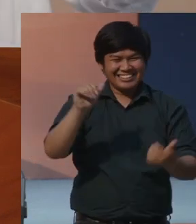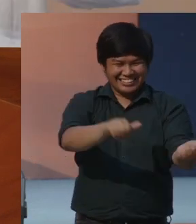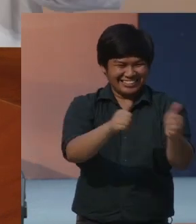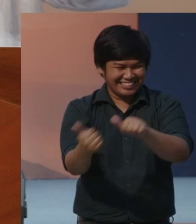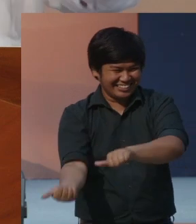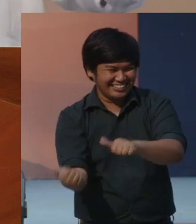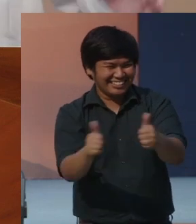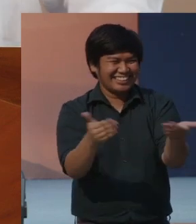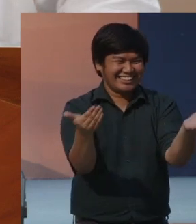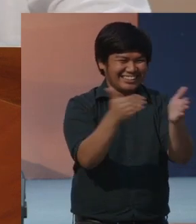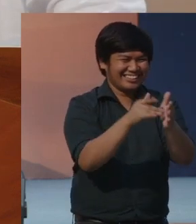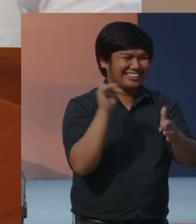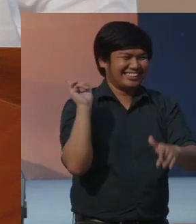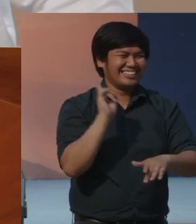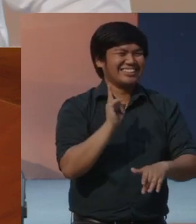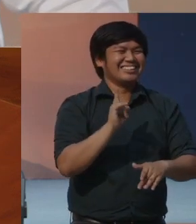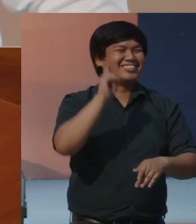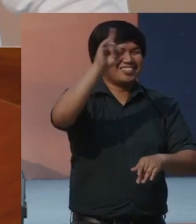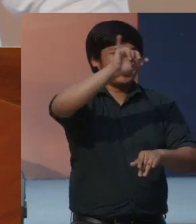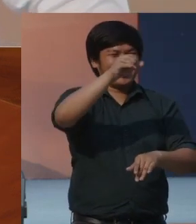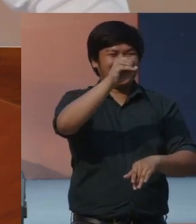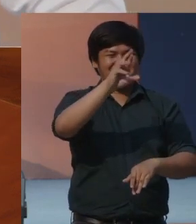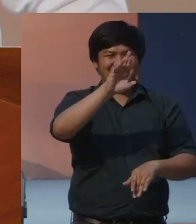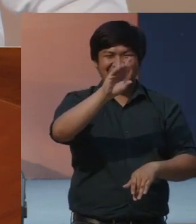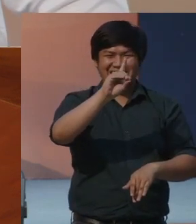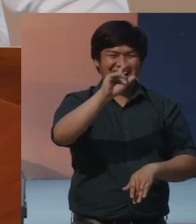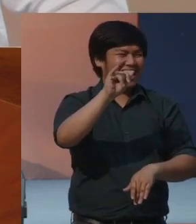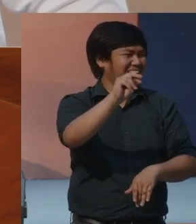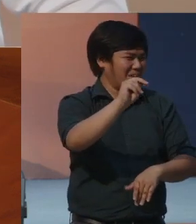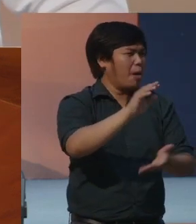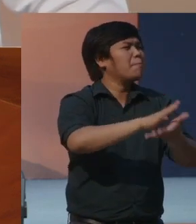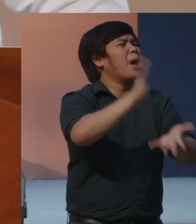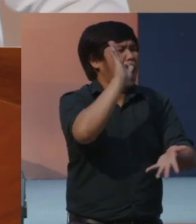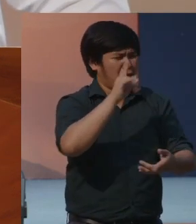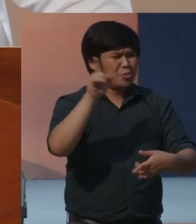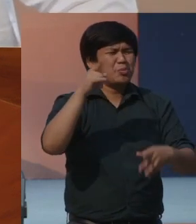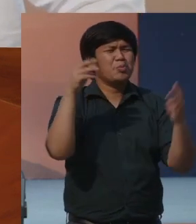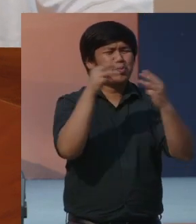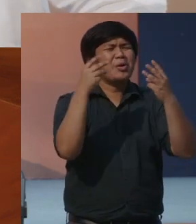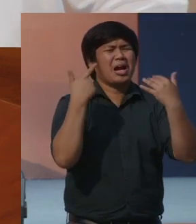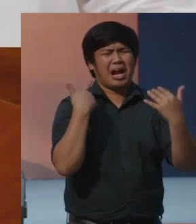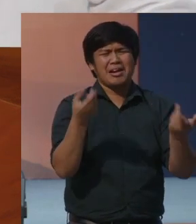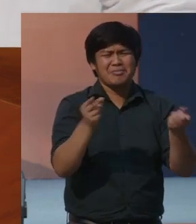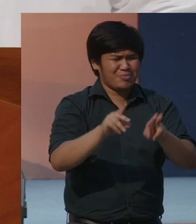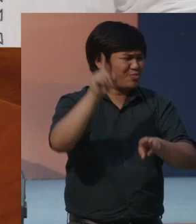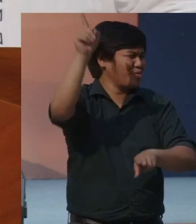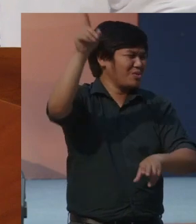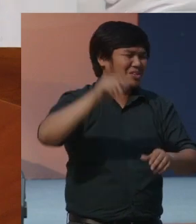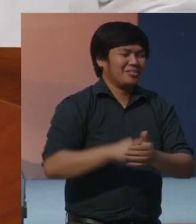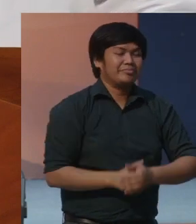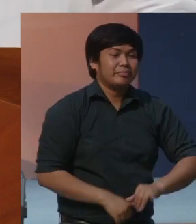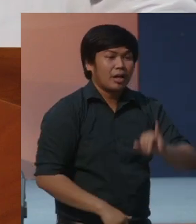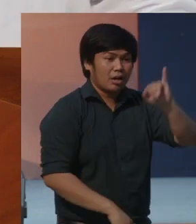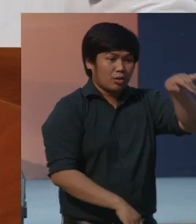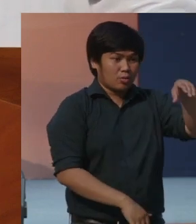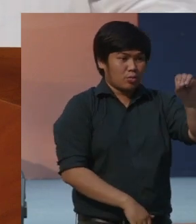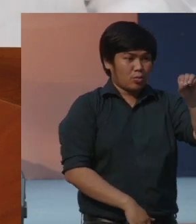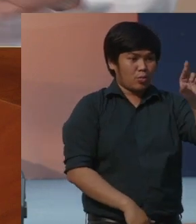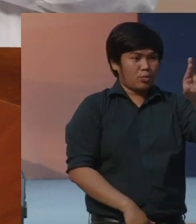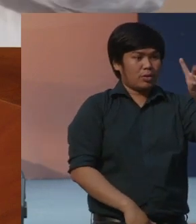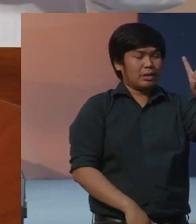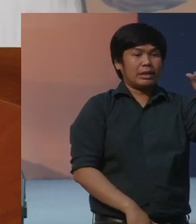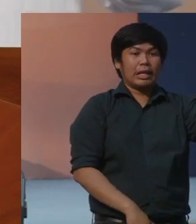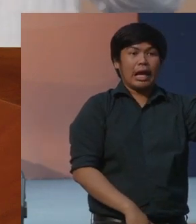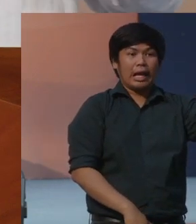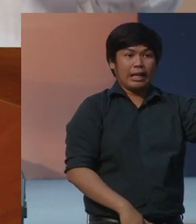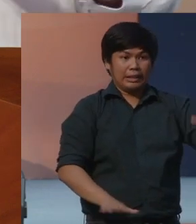ng 23 na mga membro natin sa Holy Land Tour na yun, 2011. Yung Jordan po, parang 30